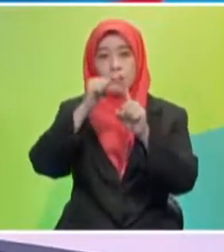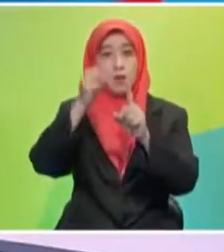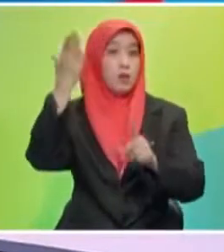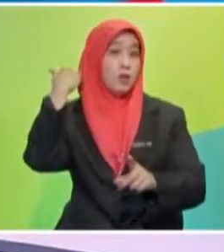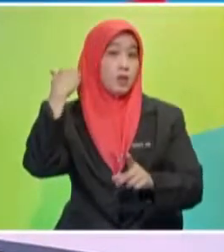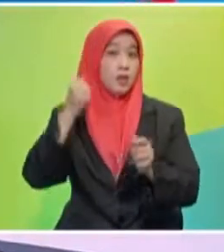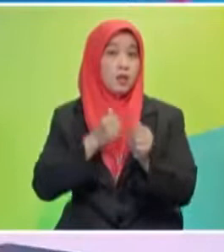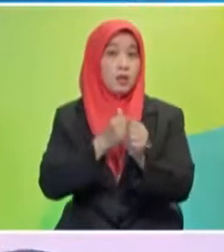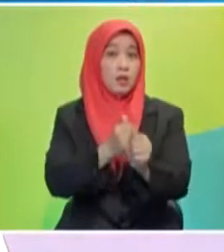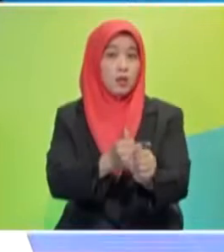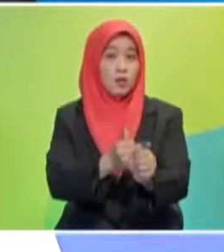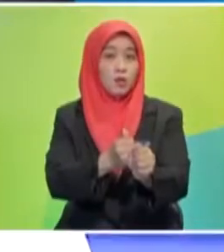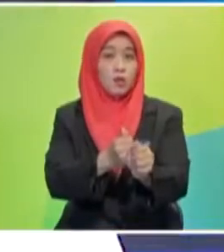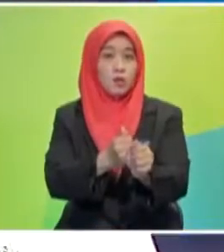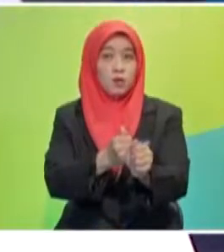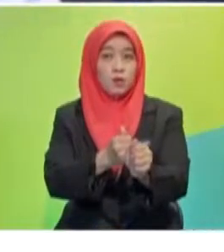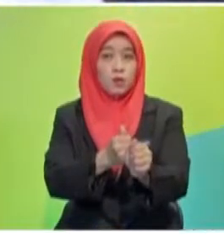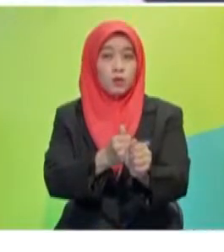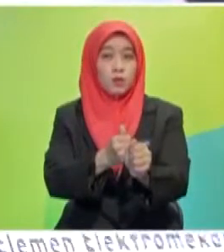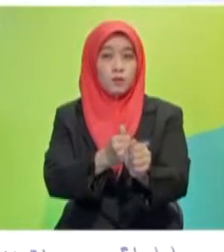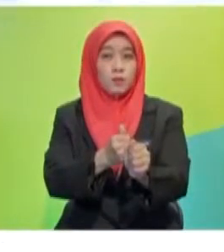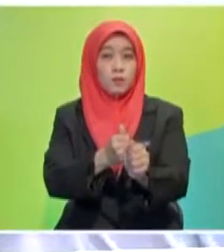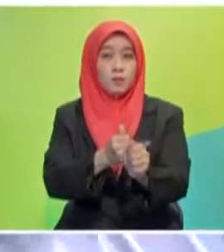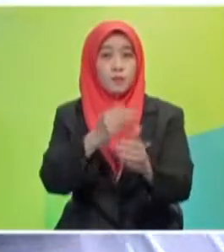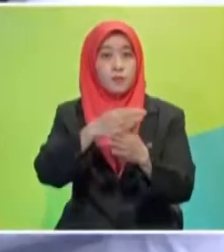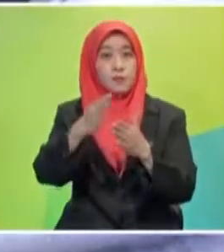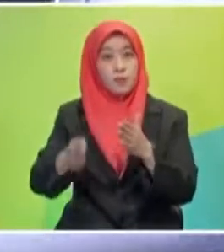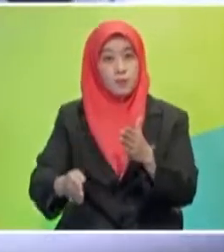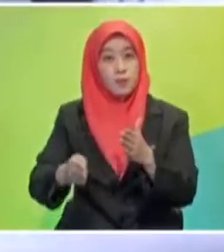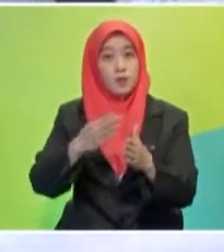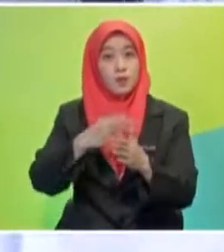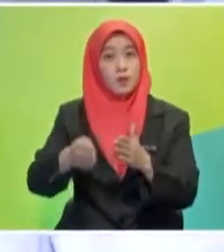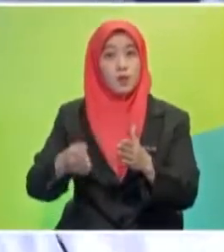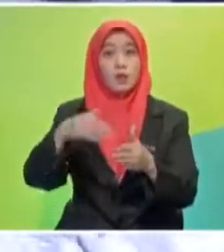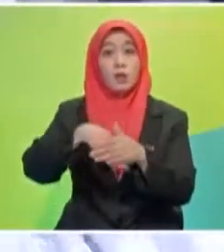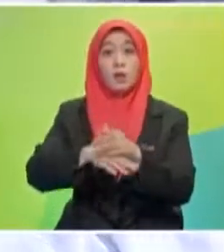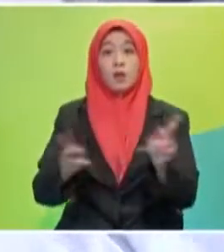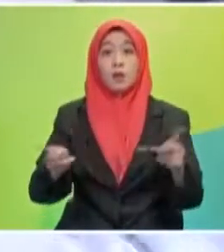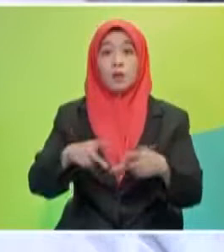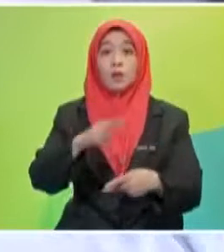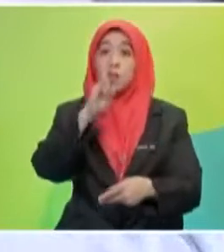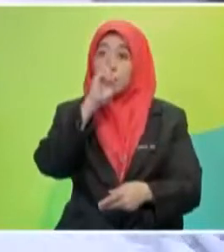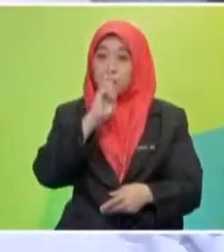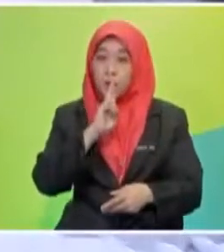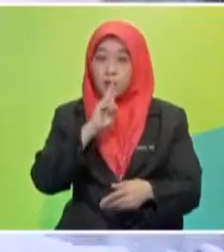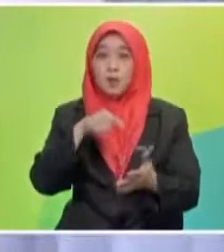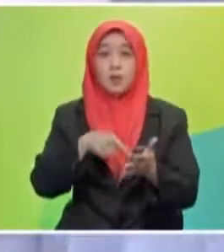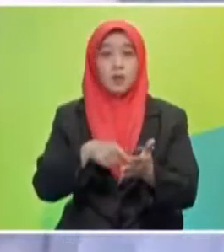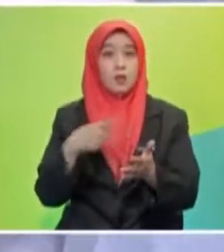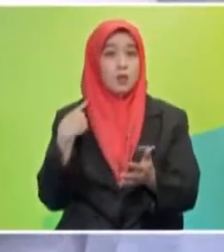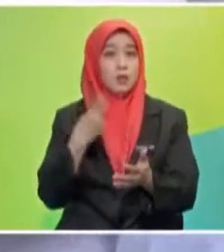mengikut di punya Hah bagian lah ada bagian kaki dalam kotak Mirani kita ingat